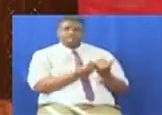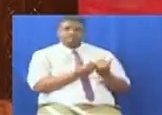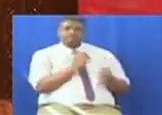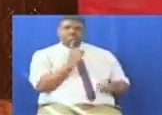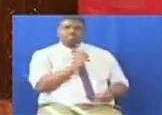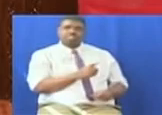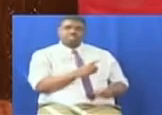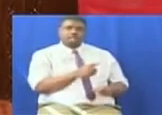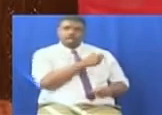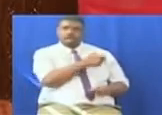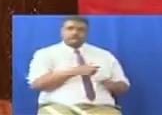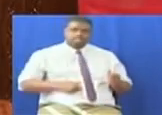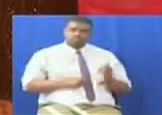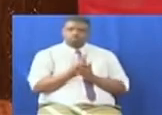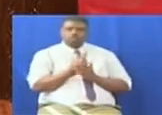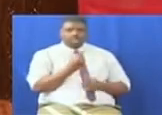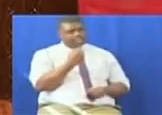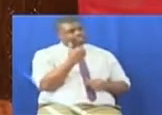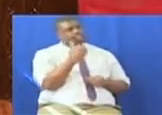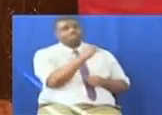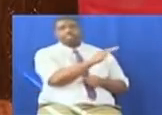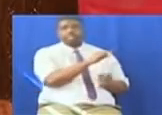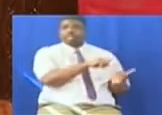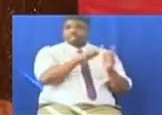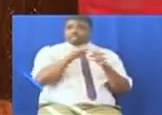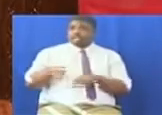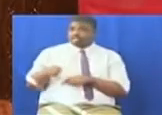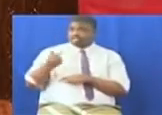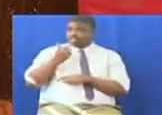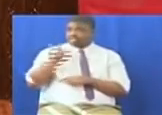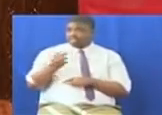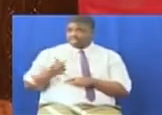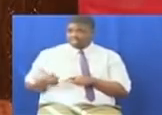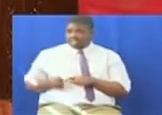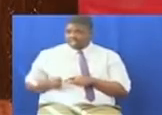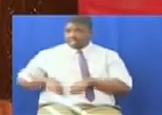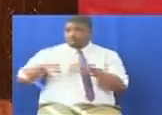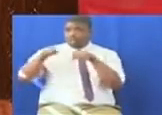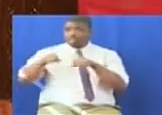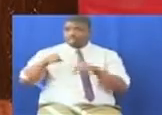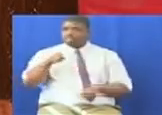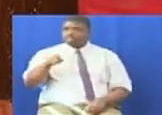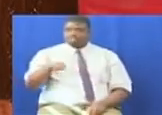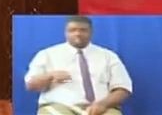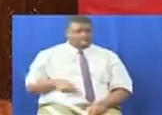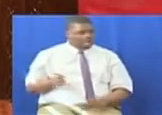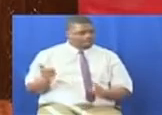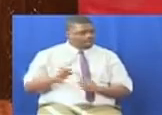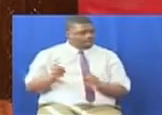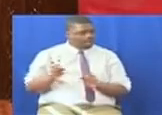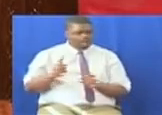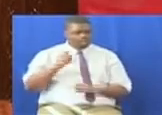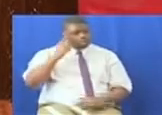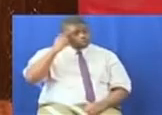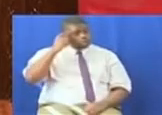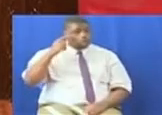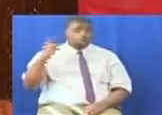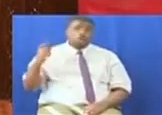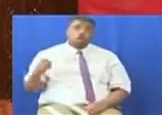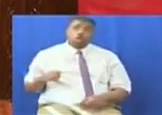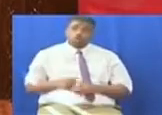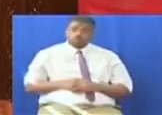hiyo haipo, ni ndoto. Hiyo ni ndoto kwa Tanzania. Kwa hiyo Mheshimiwa Rais ametuonyesha nini cha kufanya wa